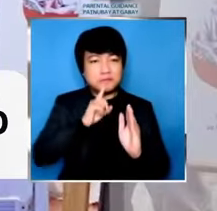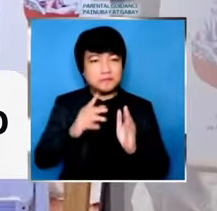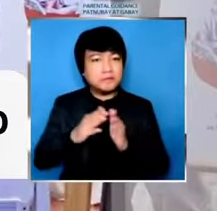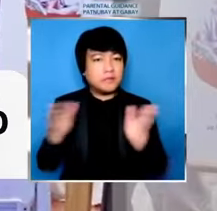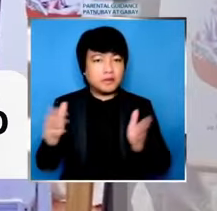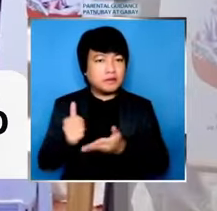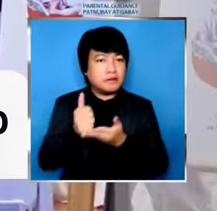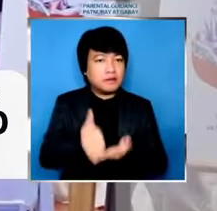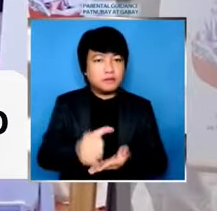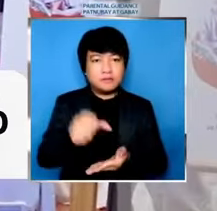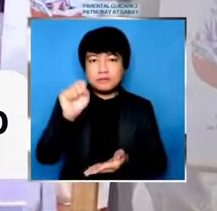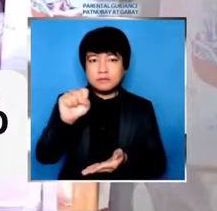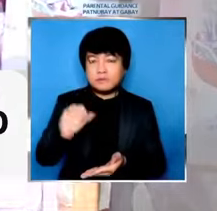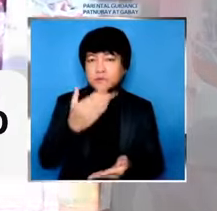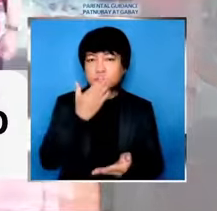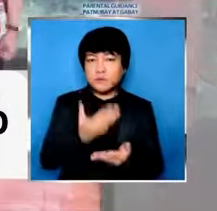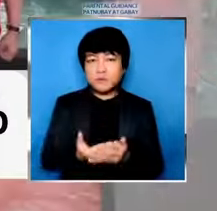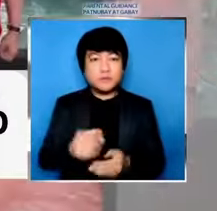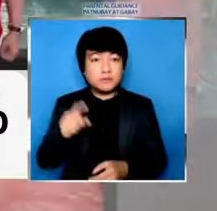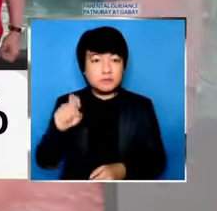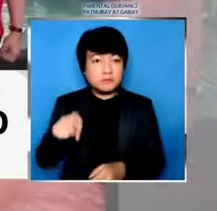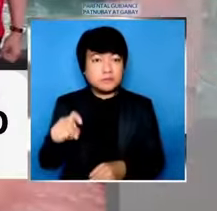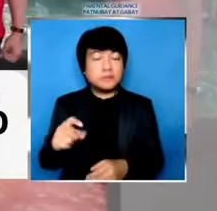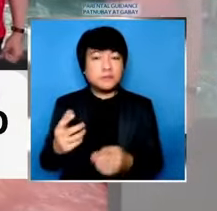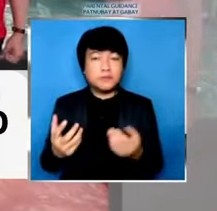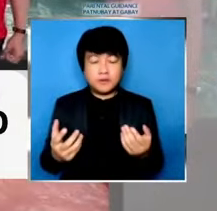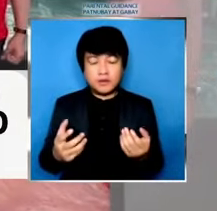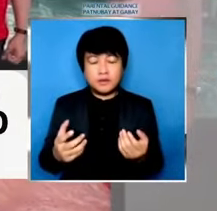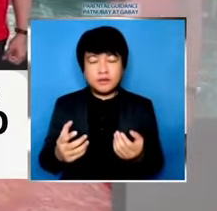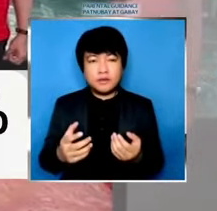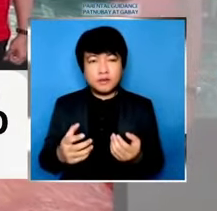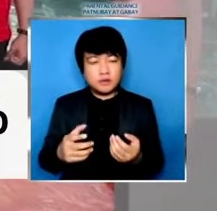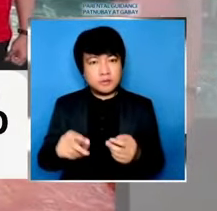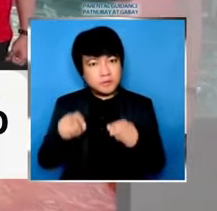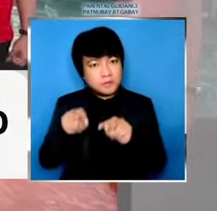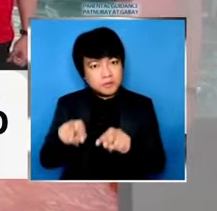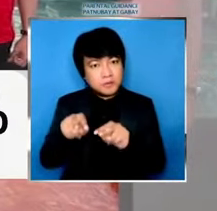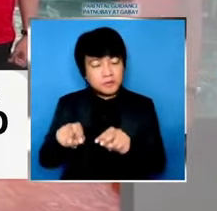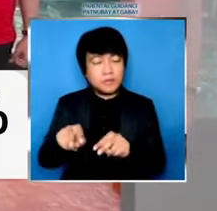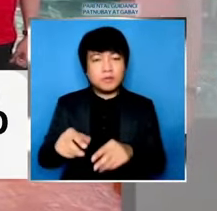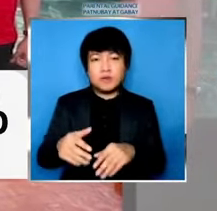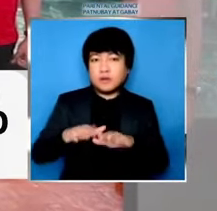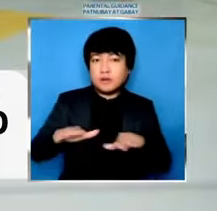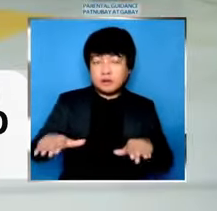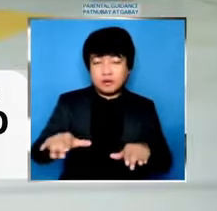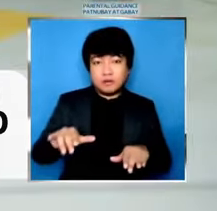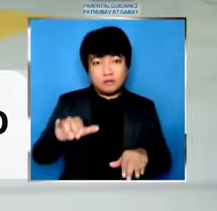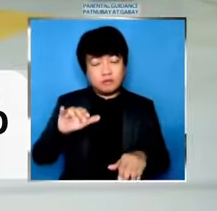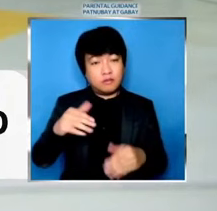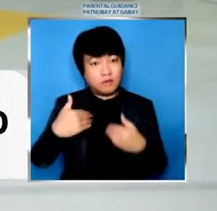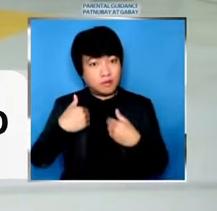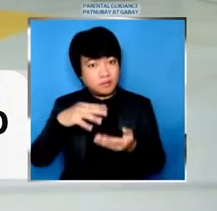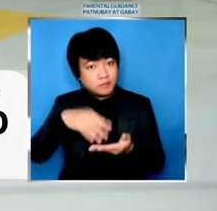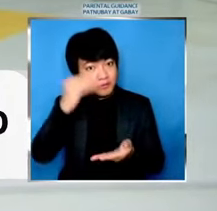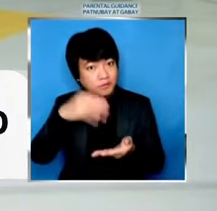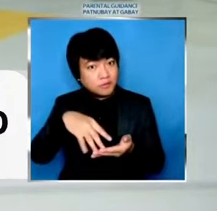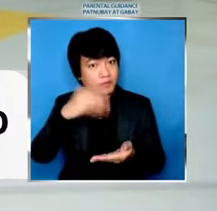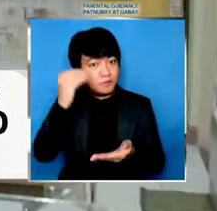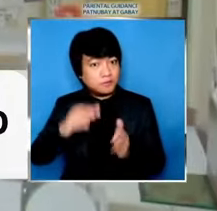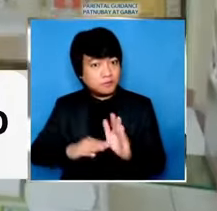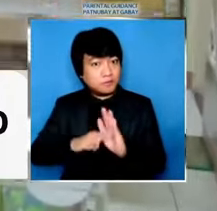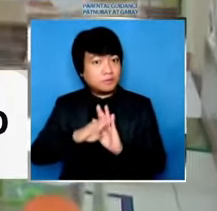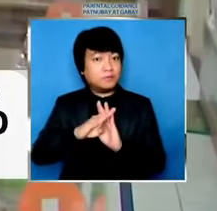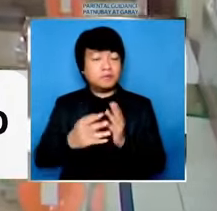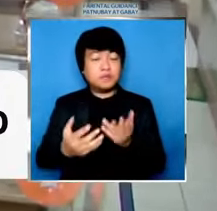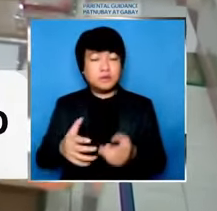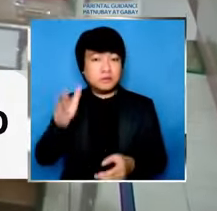totoo lang naman, talagang kailangan, nasusubaybayan mo rin yung pag-aaral ng mga bata kung talaga bang may natututunan yung mga yan. Kasi minsan, pagka hindi alam ng magulang, wala